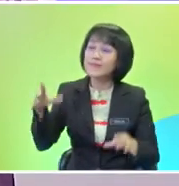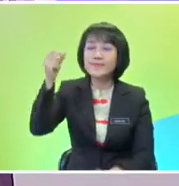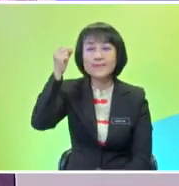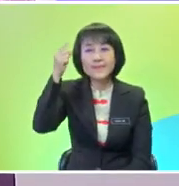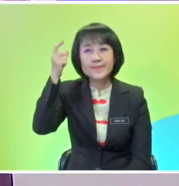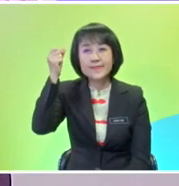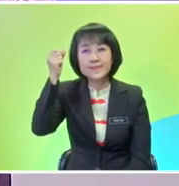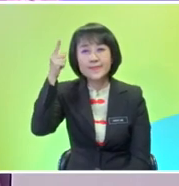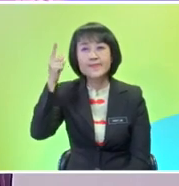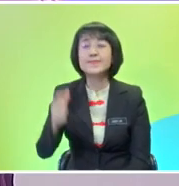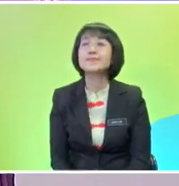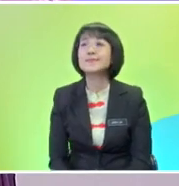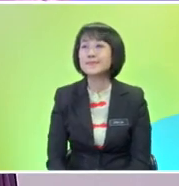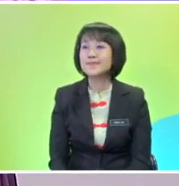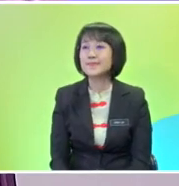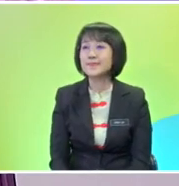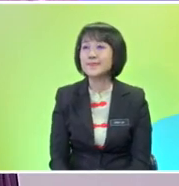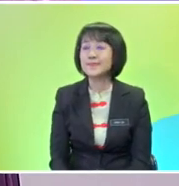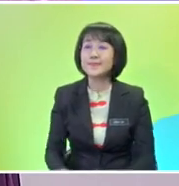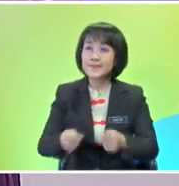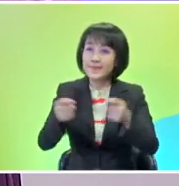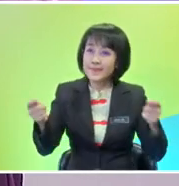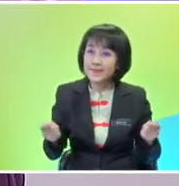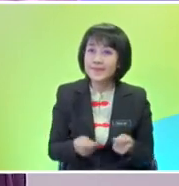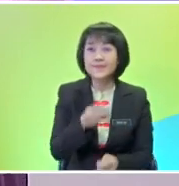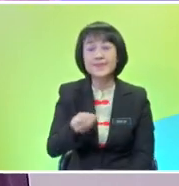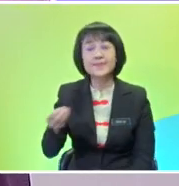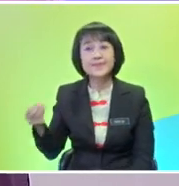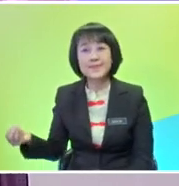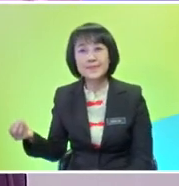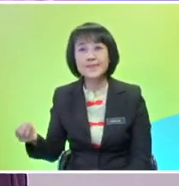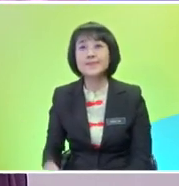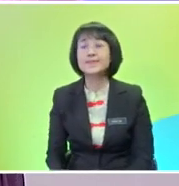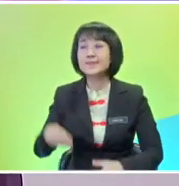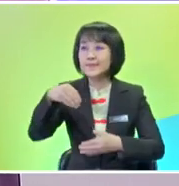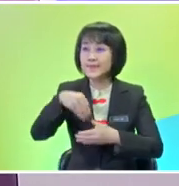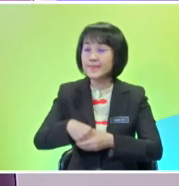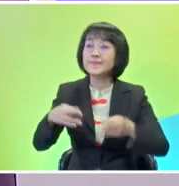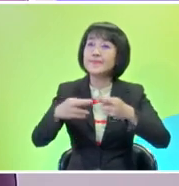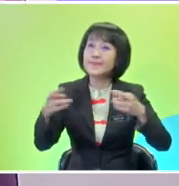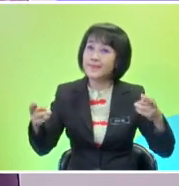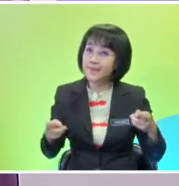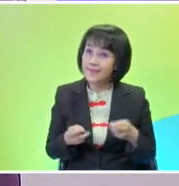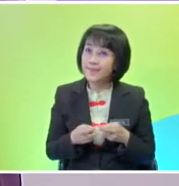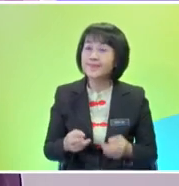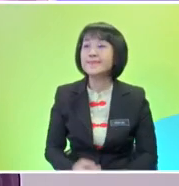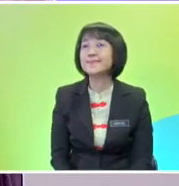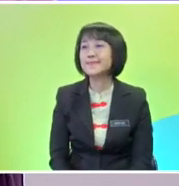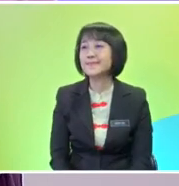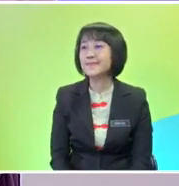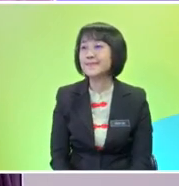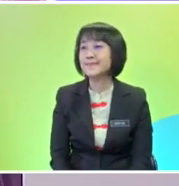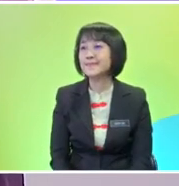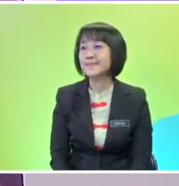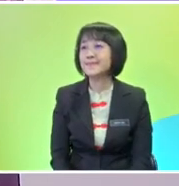ataupun memahami konsep kedudukan objek di dalam sesuatu ruang Baiklah